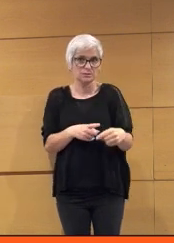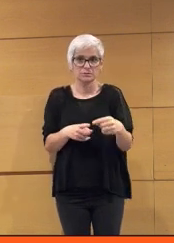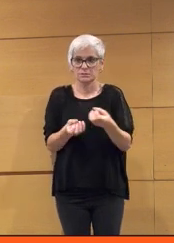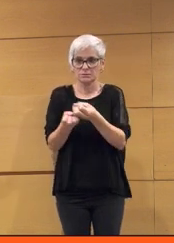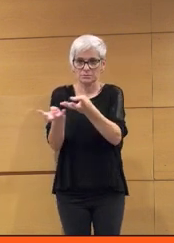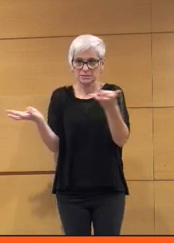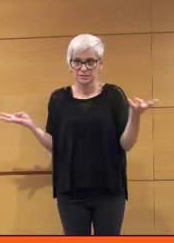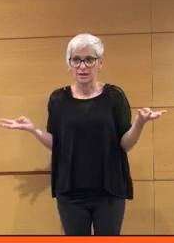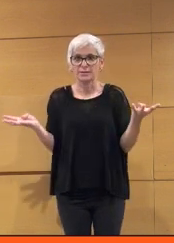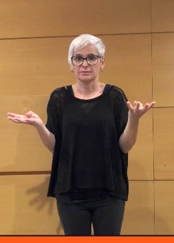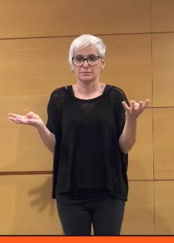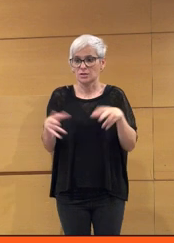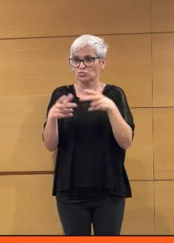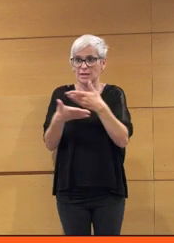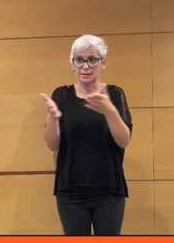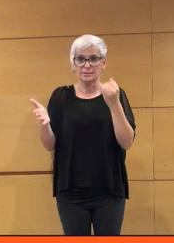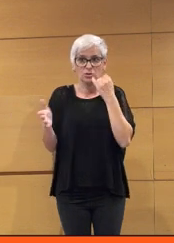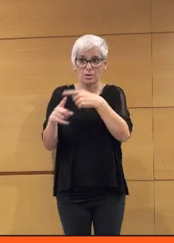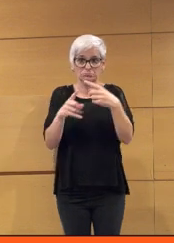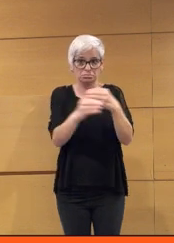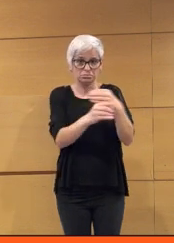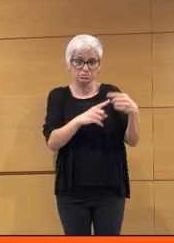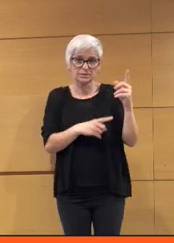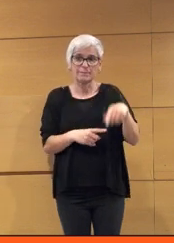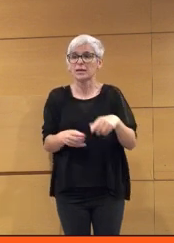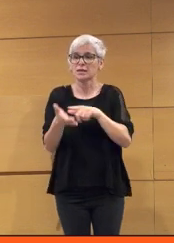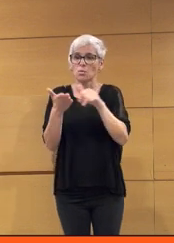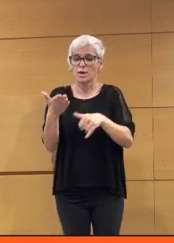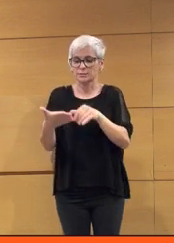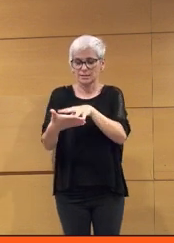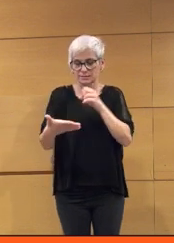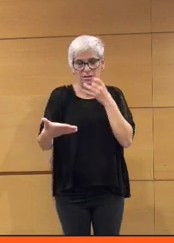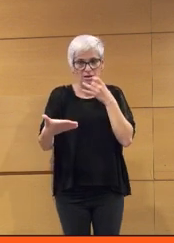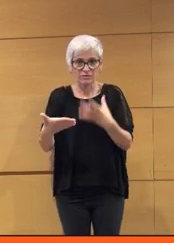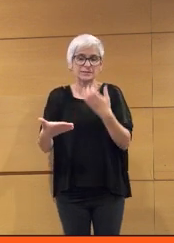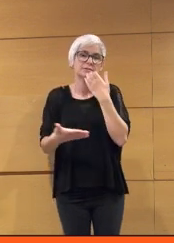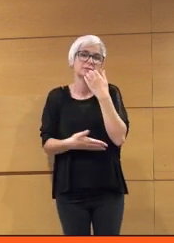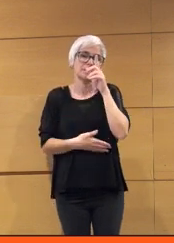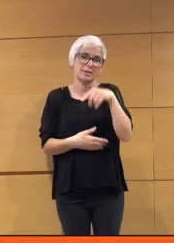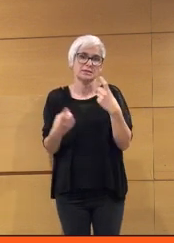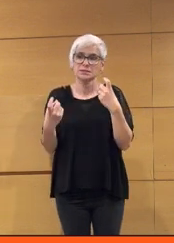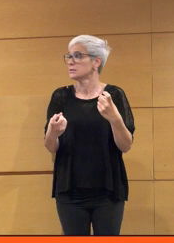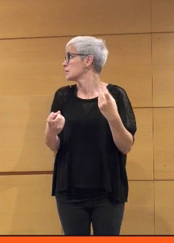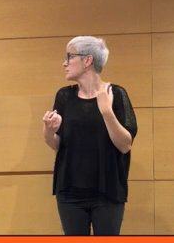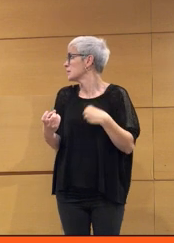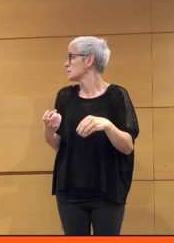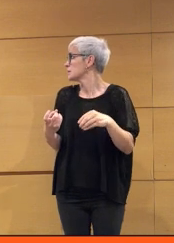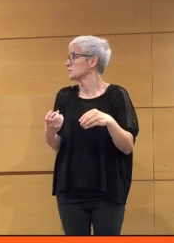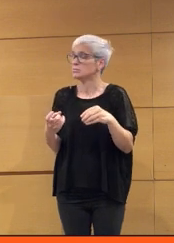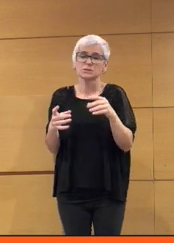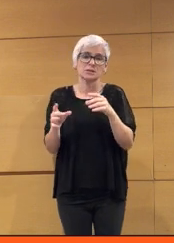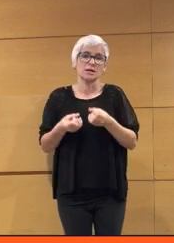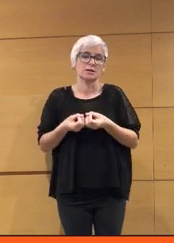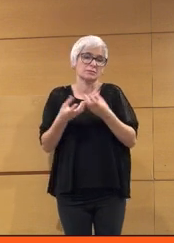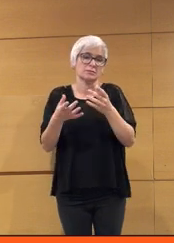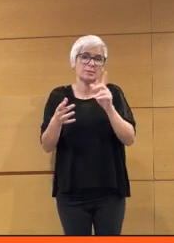diversitat de la nostra societat, llenguatge fàcil de comprendre i, en cas necessari, també la representació hàptica, en el sentit,